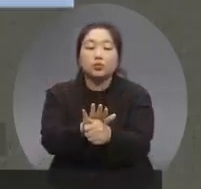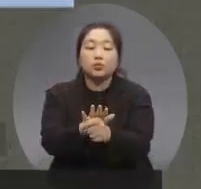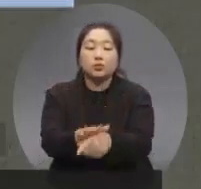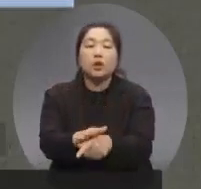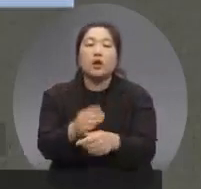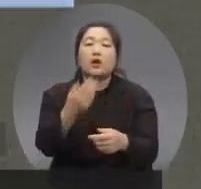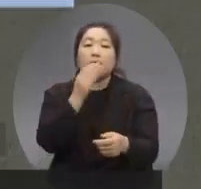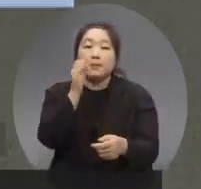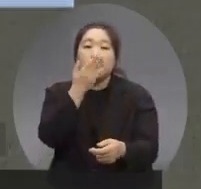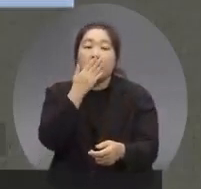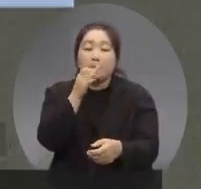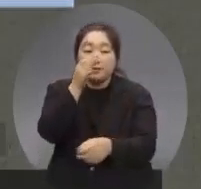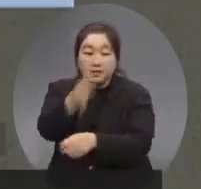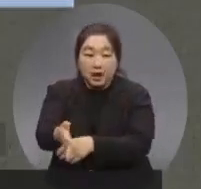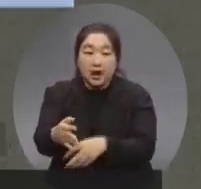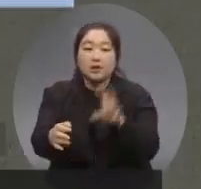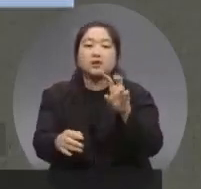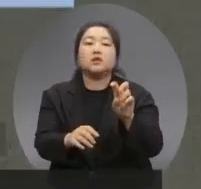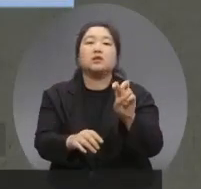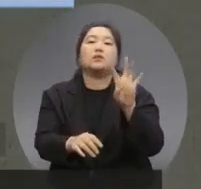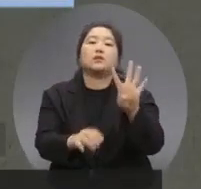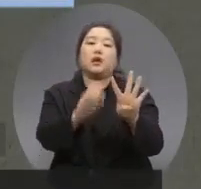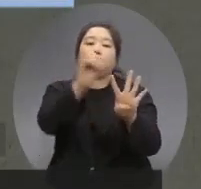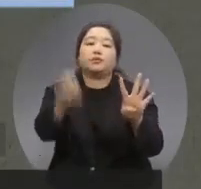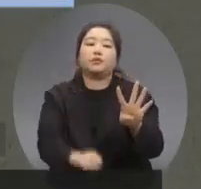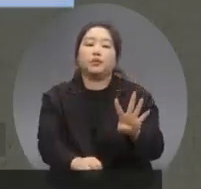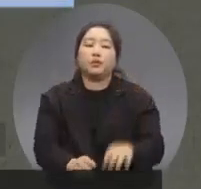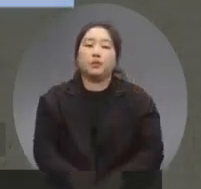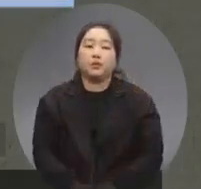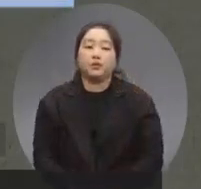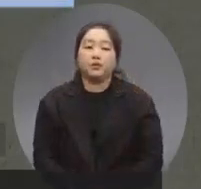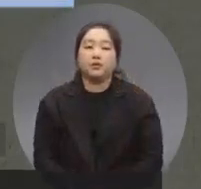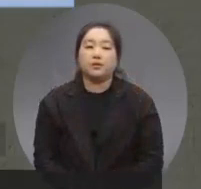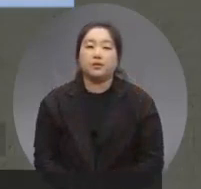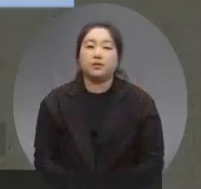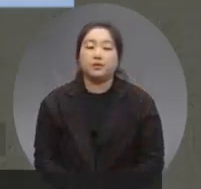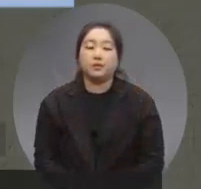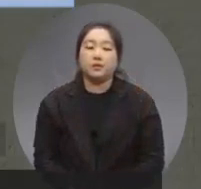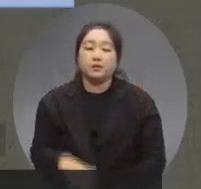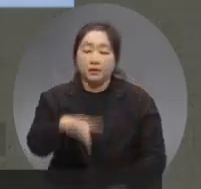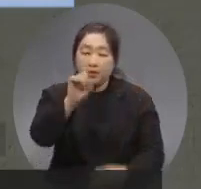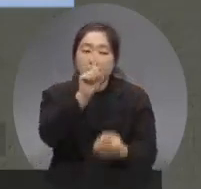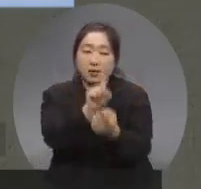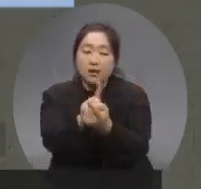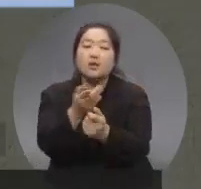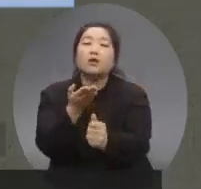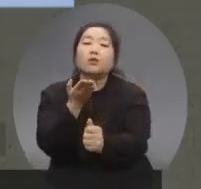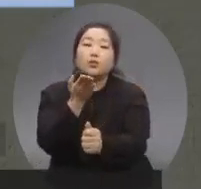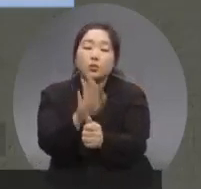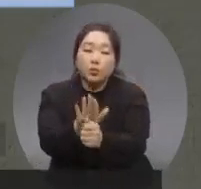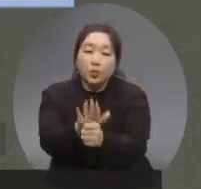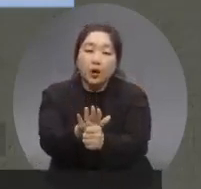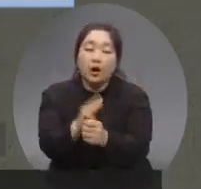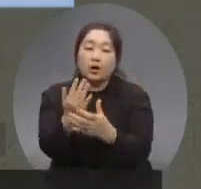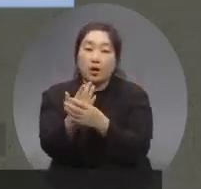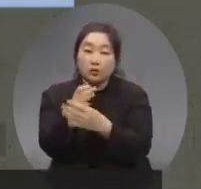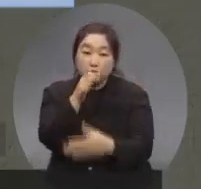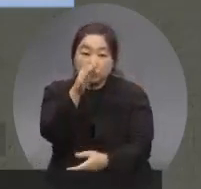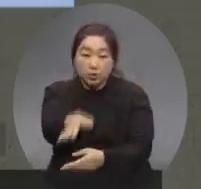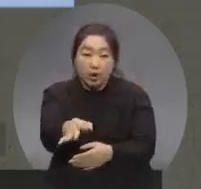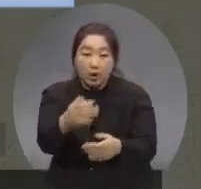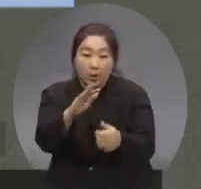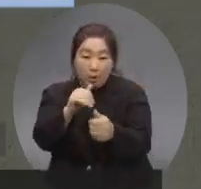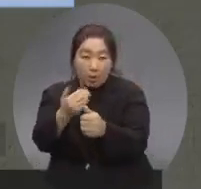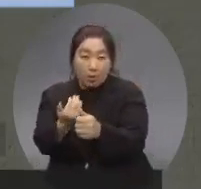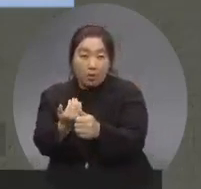밥을 사주겠다는 글은 각각 24%로 뒤를 이었습니다. 일단 만나서 도와주겠다거나 현금을 주겠다며